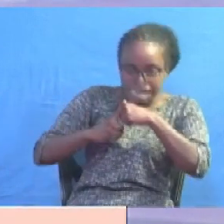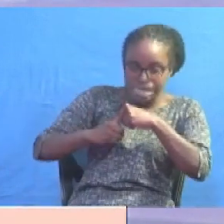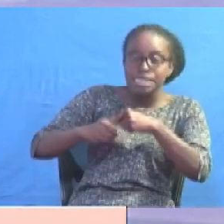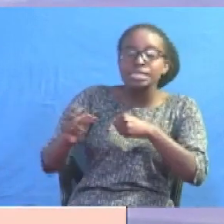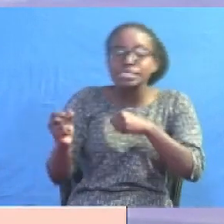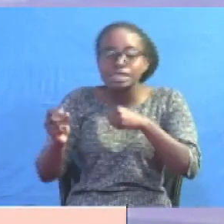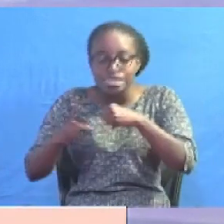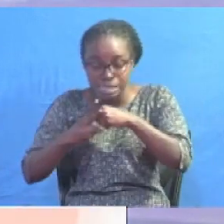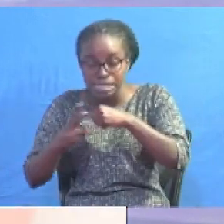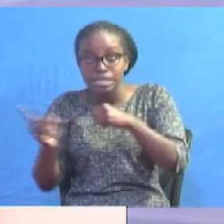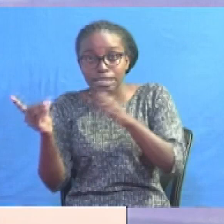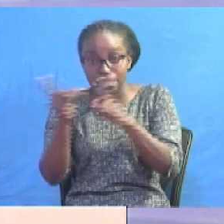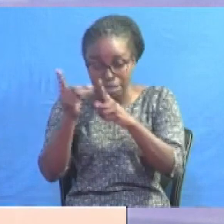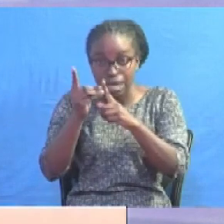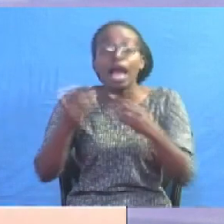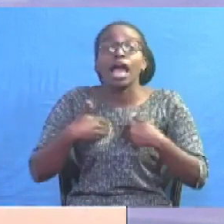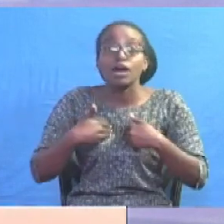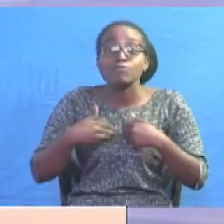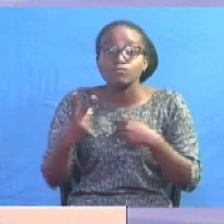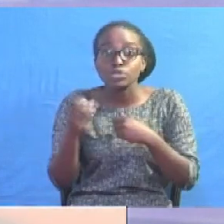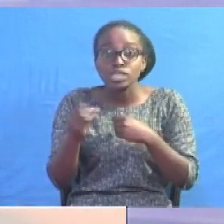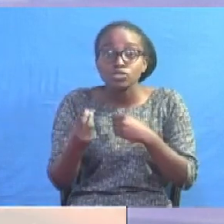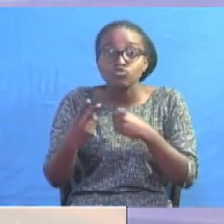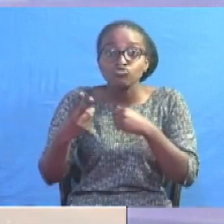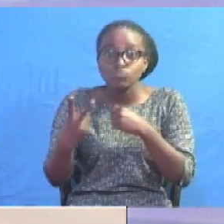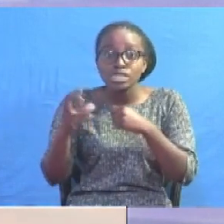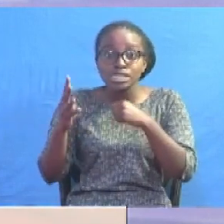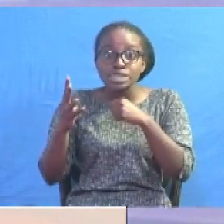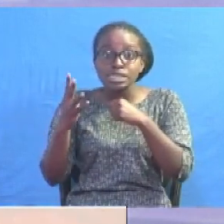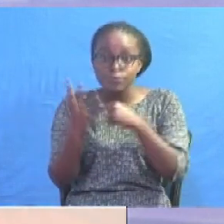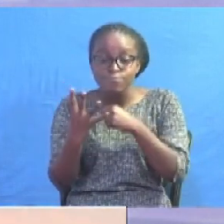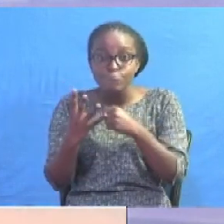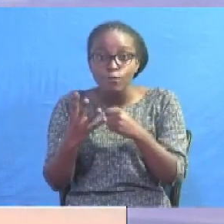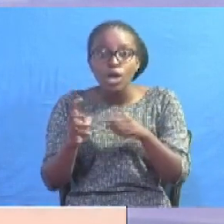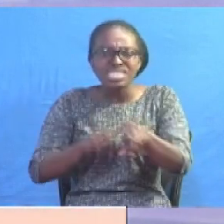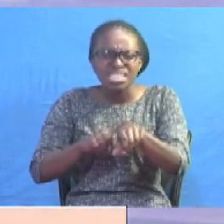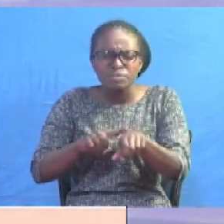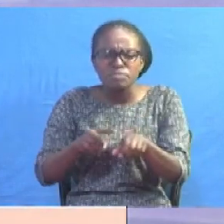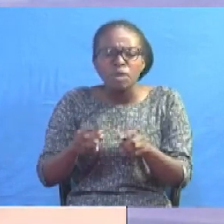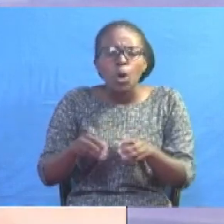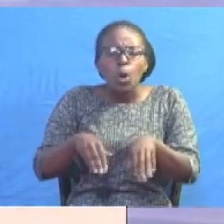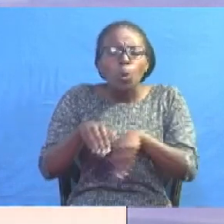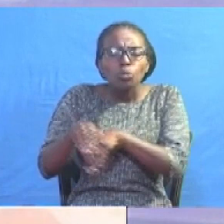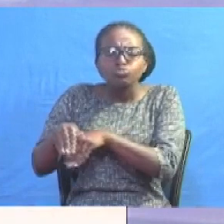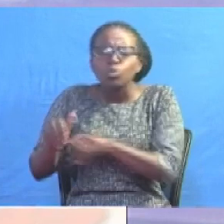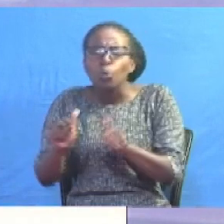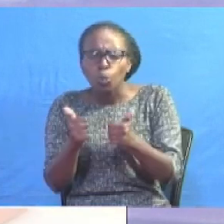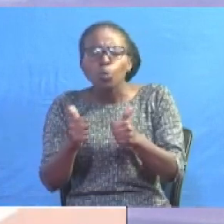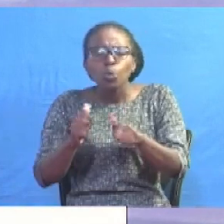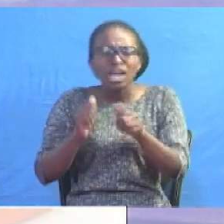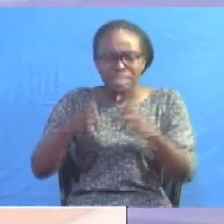mwaka 1990 ili kukabiliana na siasa za sasa, kuendeleza urithi wa wanaharakati na kutafuta haki